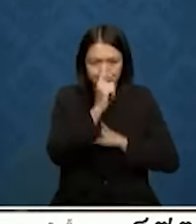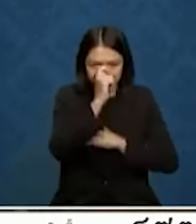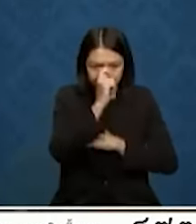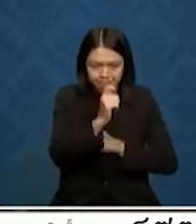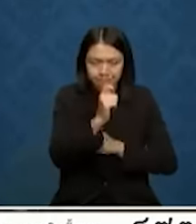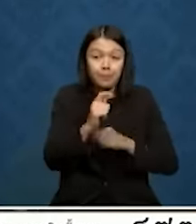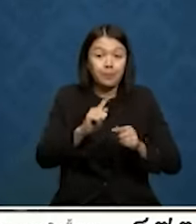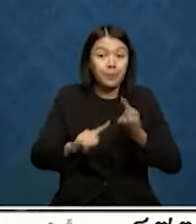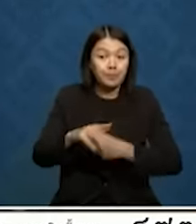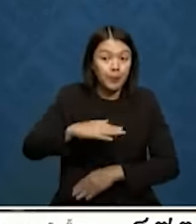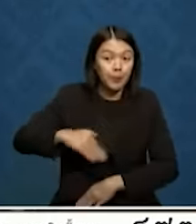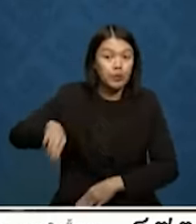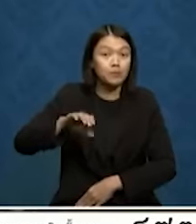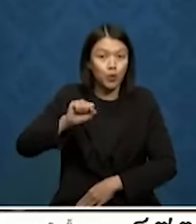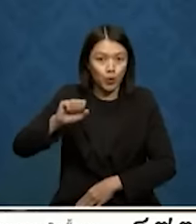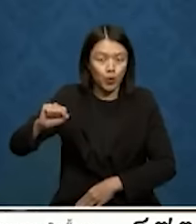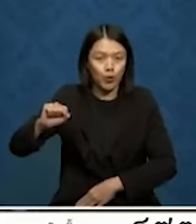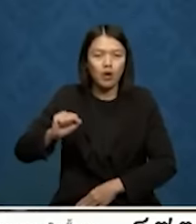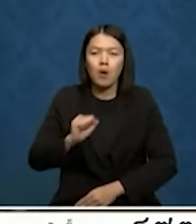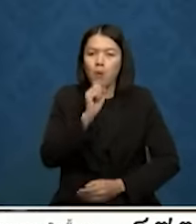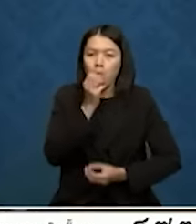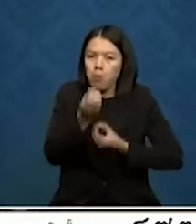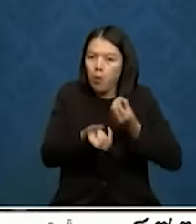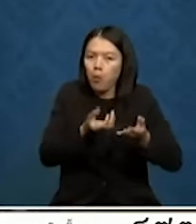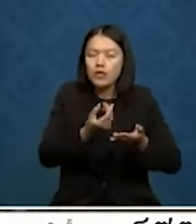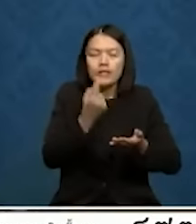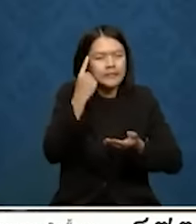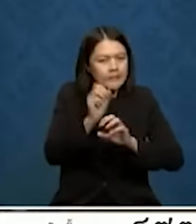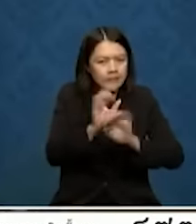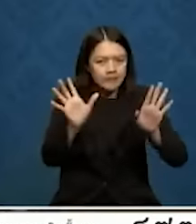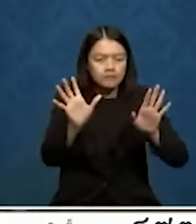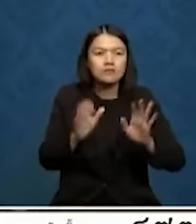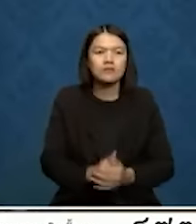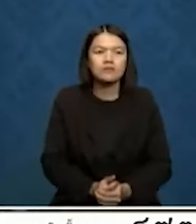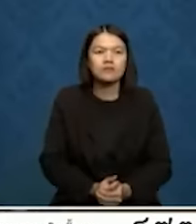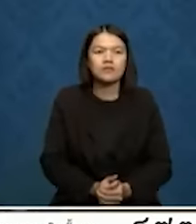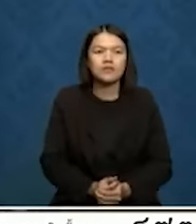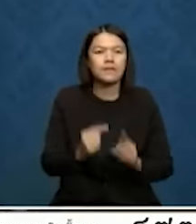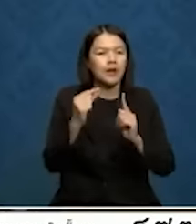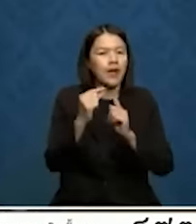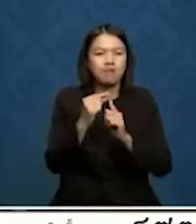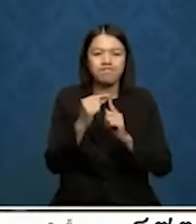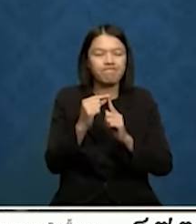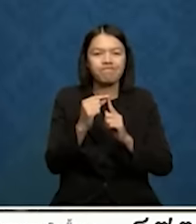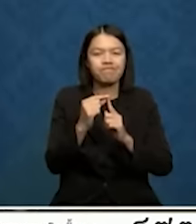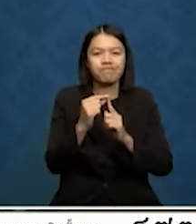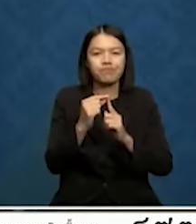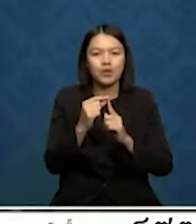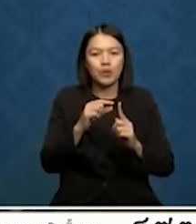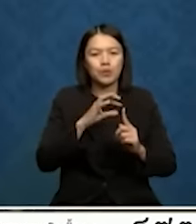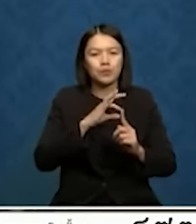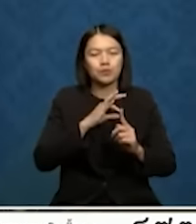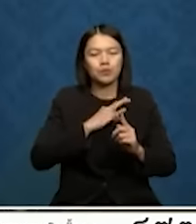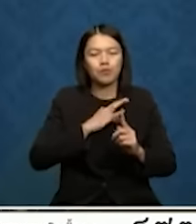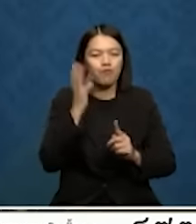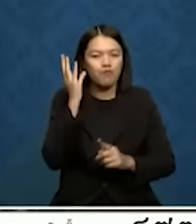มาชิกเมื่อสักครู่ที่ได้กล่าวเพื่อแสดงความชัดเจนตรงนี้แต่มันมีถ้อยคำบางถ้อยคำ